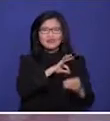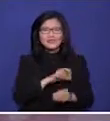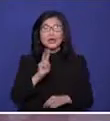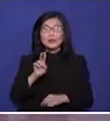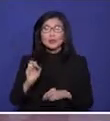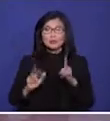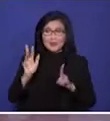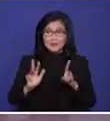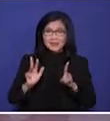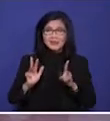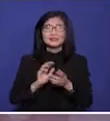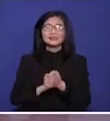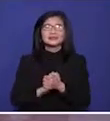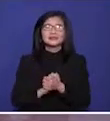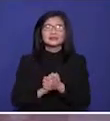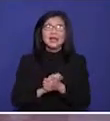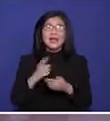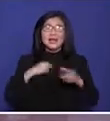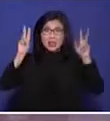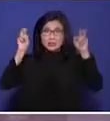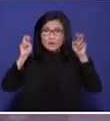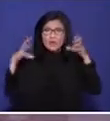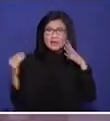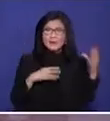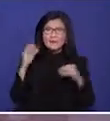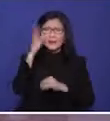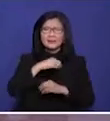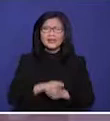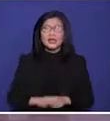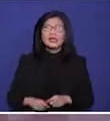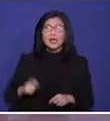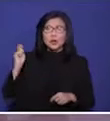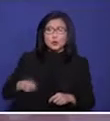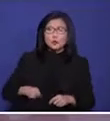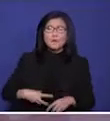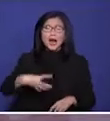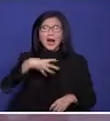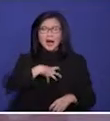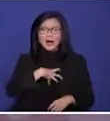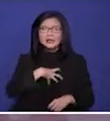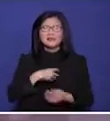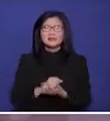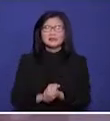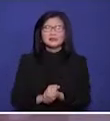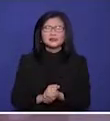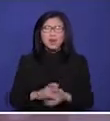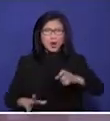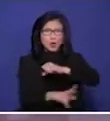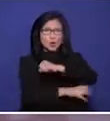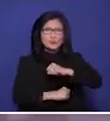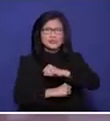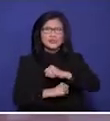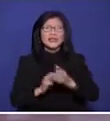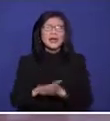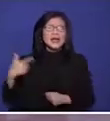2019. Dan topik debat kita malam ini adalah hukum, hak azazi manusia HAM, korupsi,